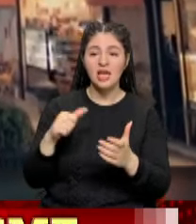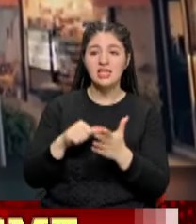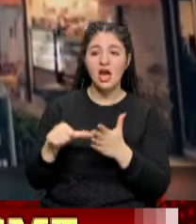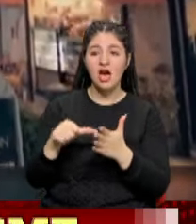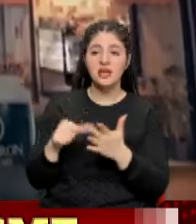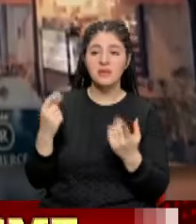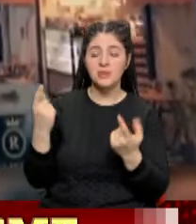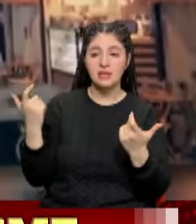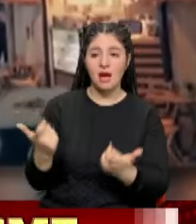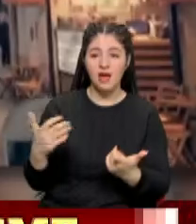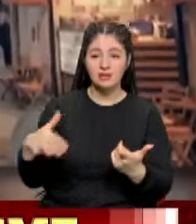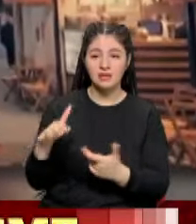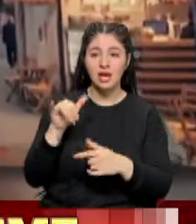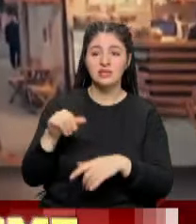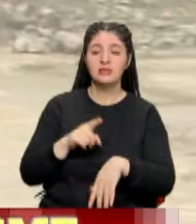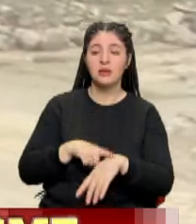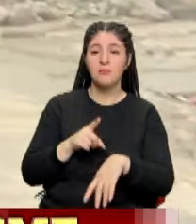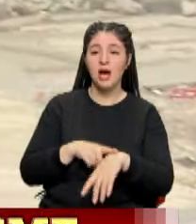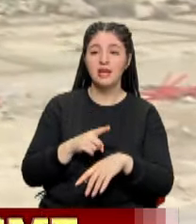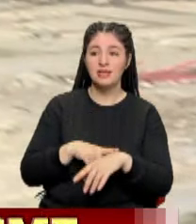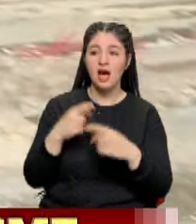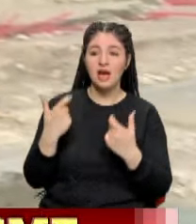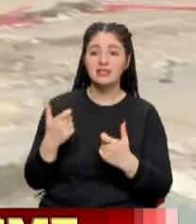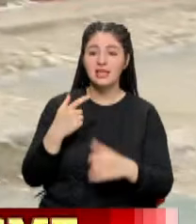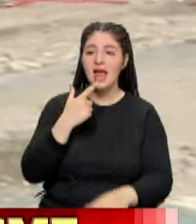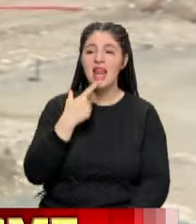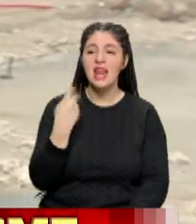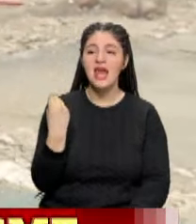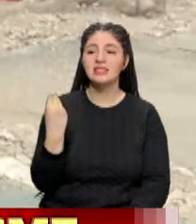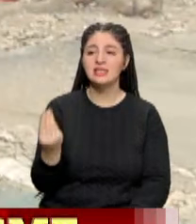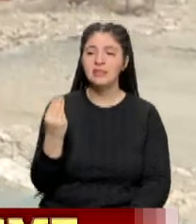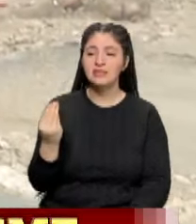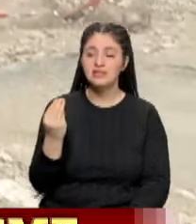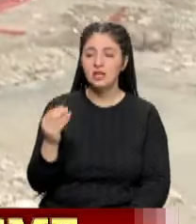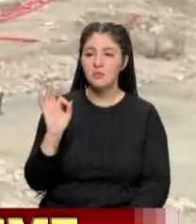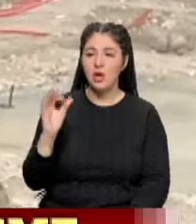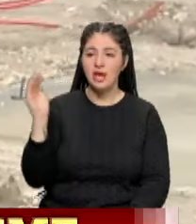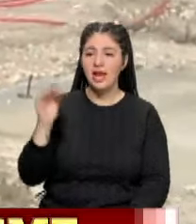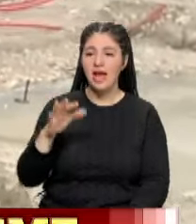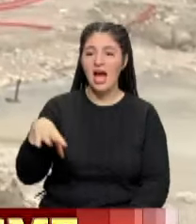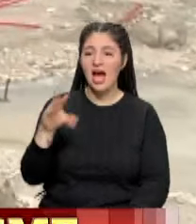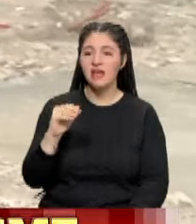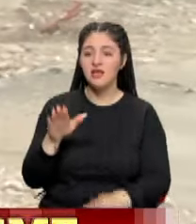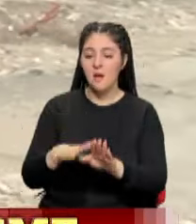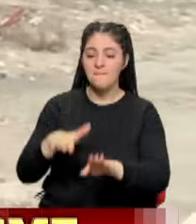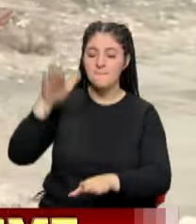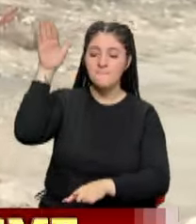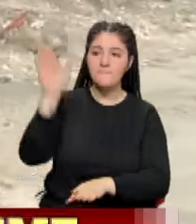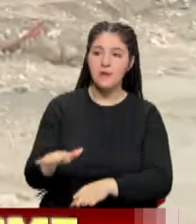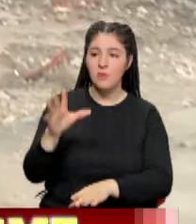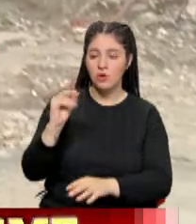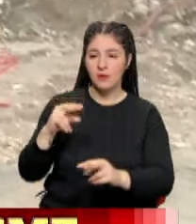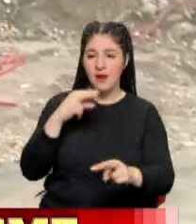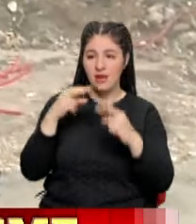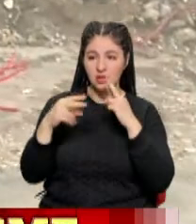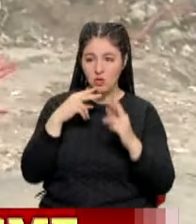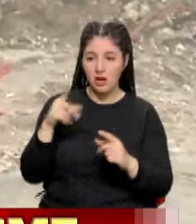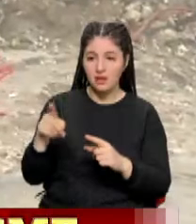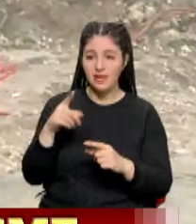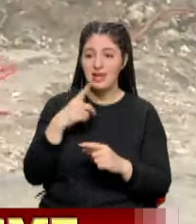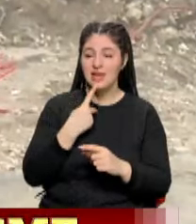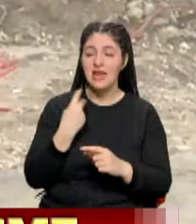tarihi bir mekandı. Aynı zamanda Hatay'ın lezzetinin böyle gelen herkesin de ayak bastığı bir restoranttı.